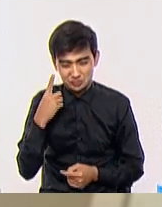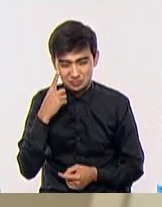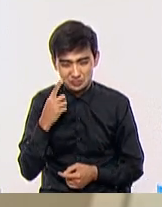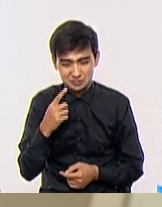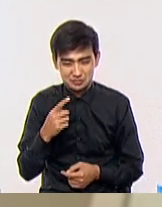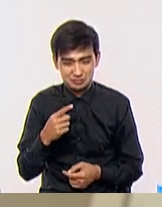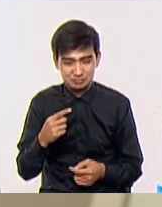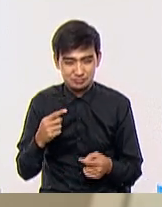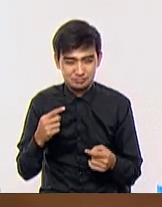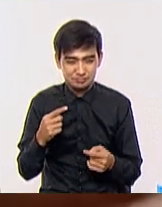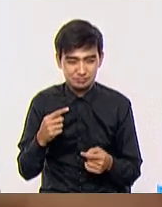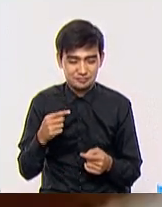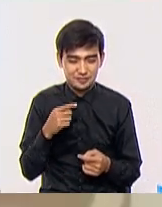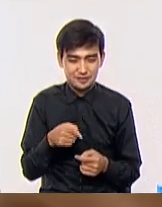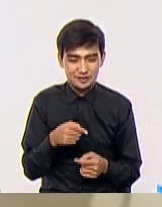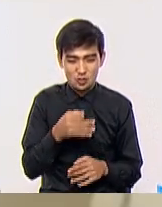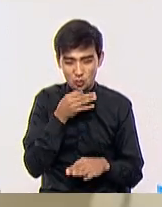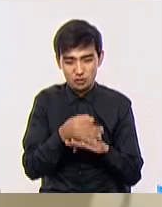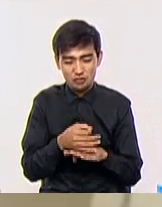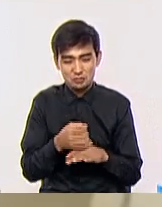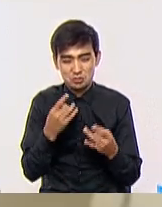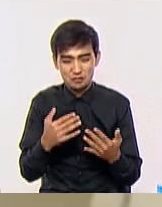бір осы сәтте бір жауап беріп